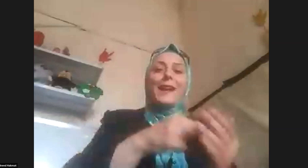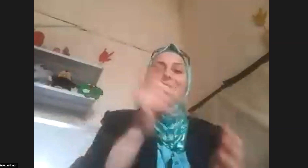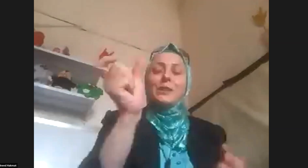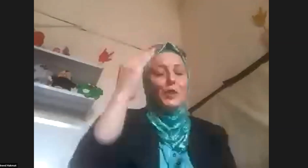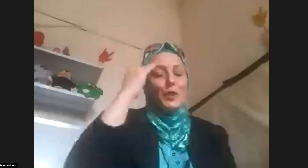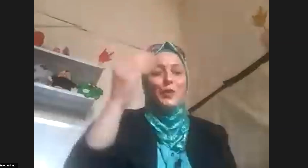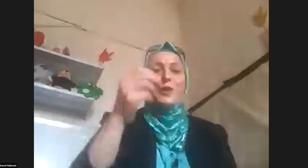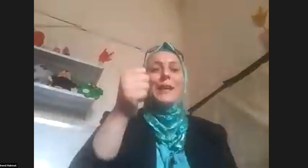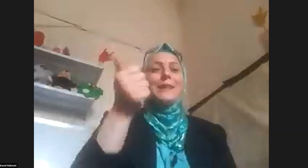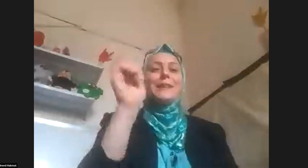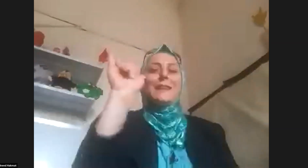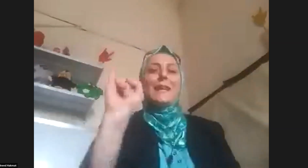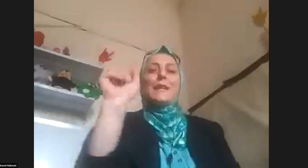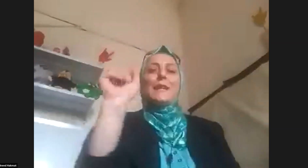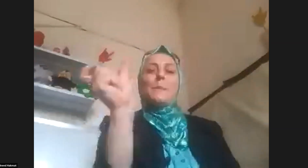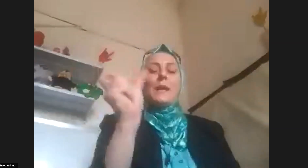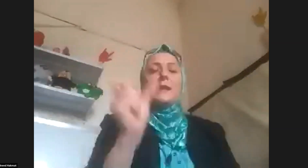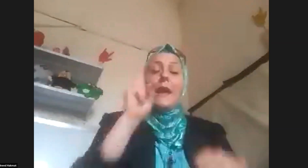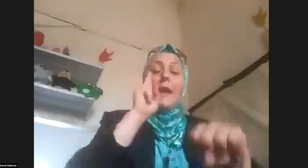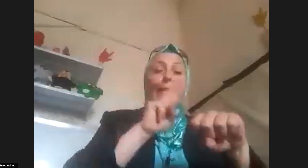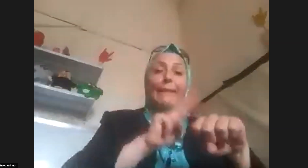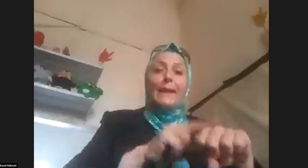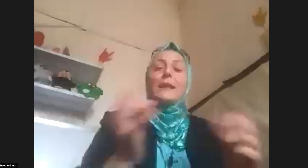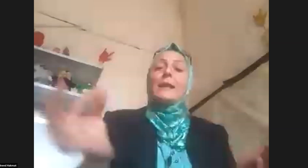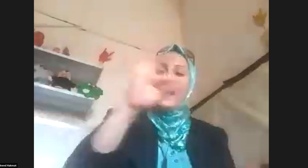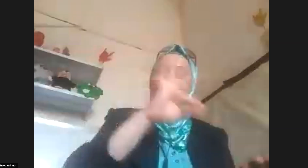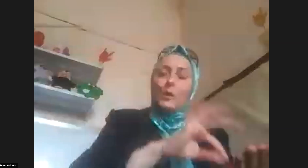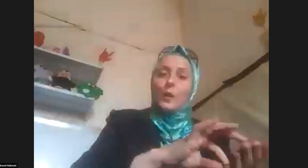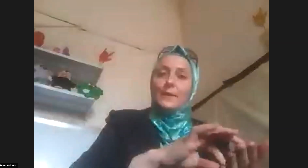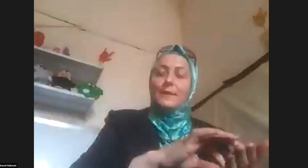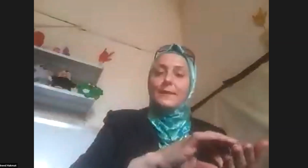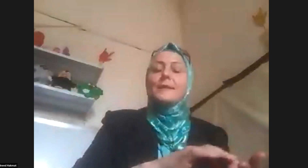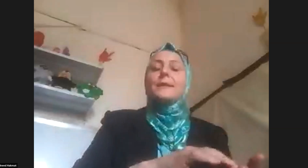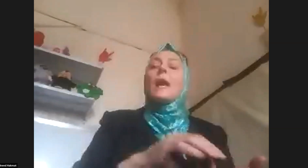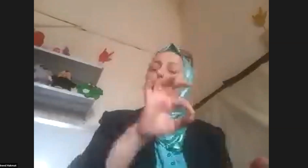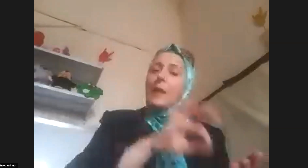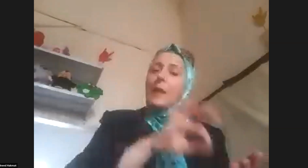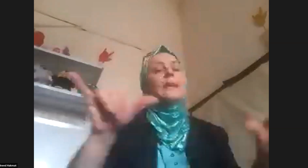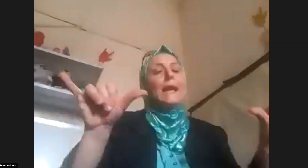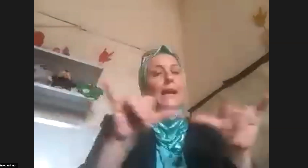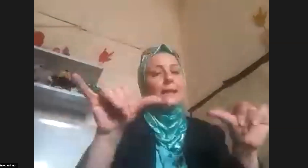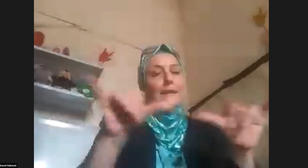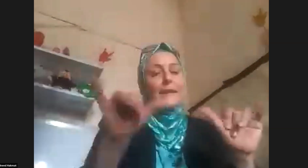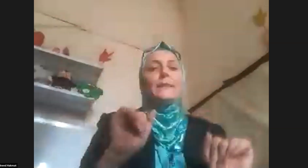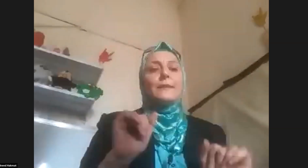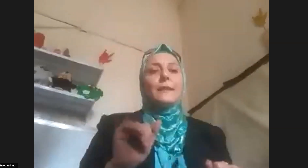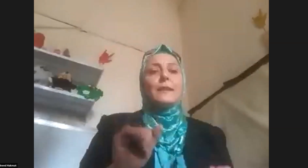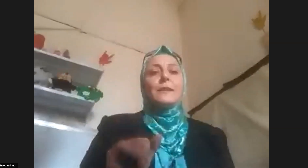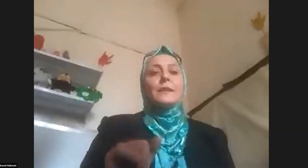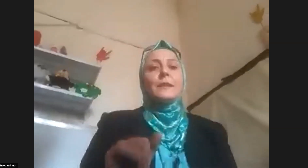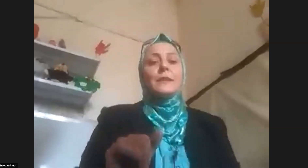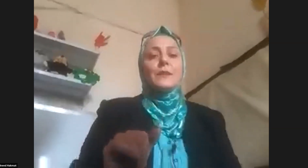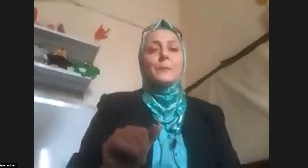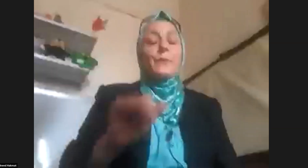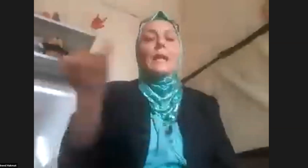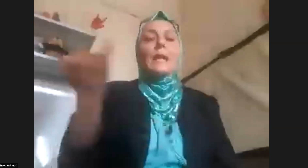أيمن. إذا الدليل راح يصل بالإيميل كل المشاركين، أنا مش غلطان أيمن، هذا مهم لأنه الكل بيسأل